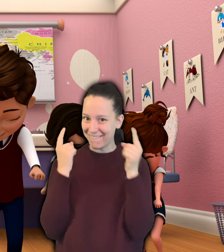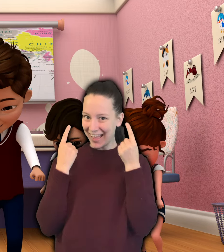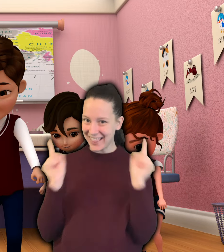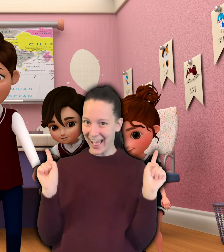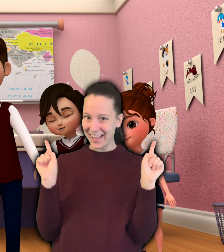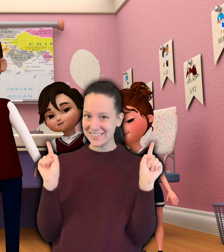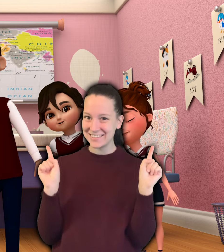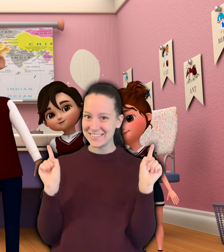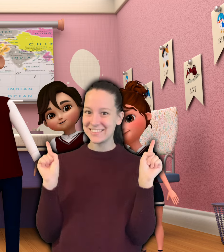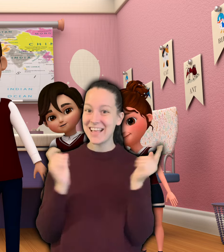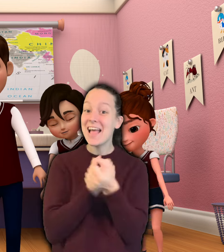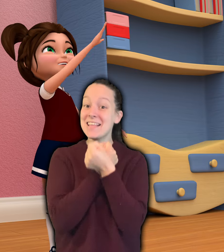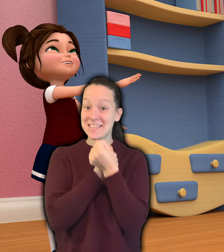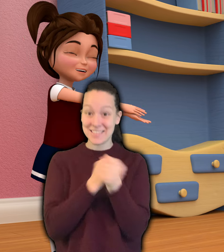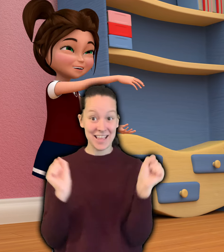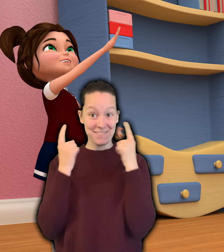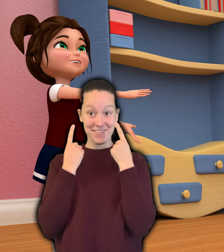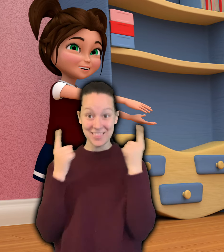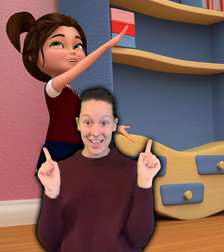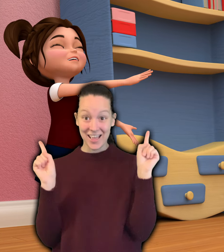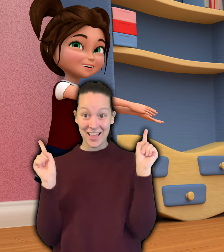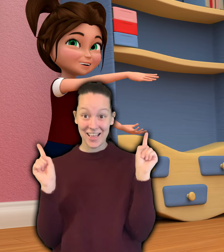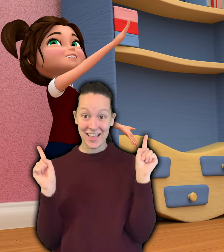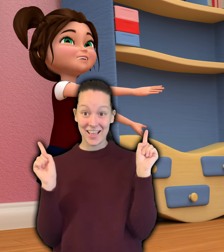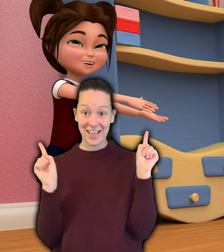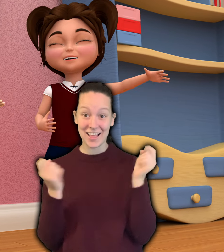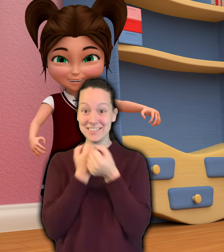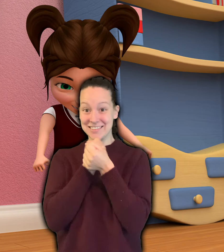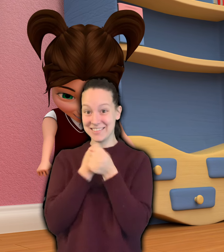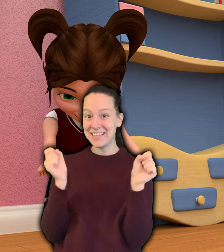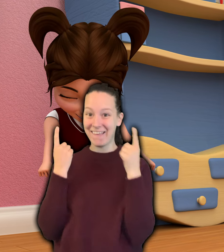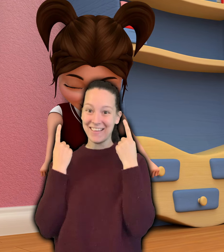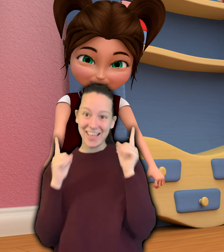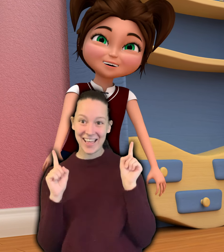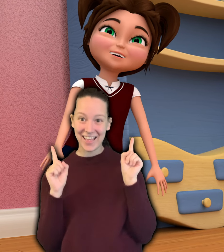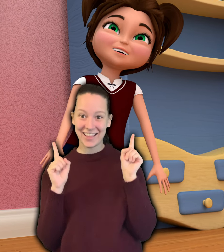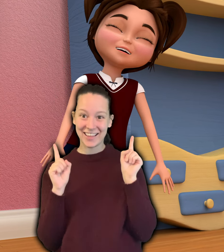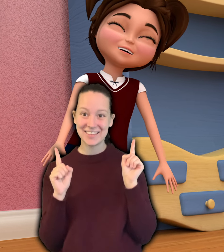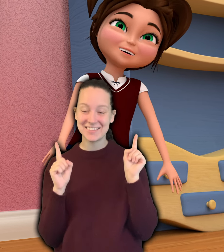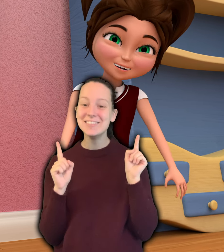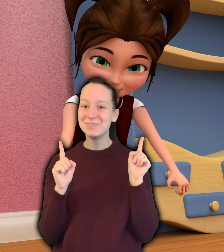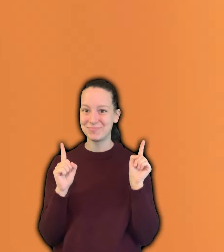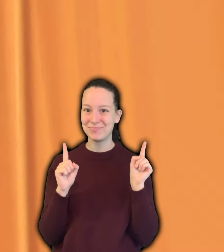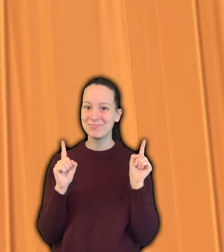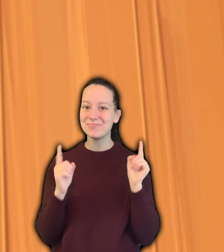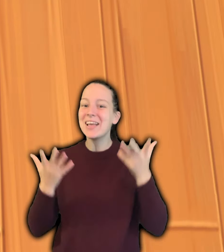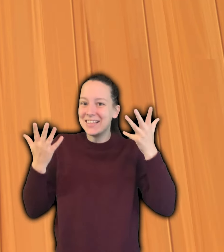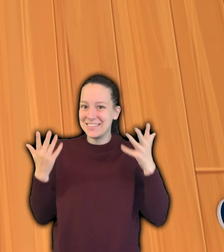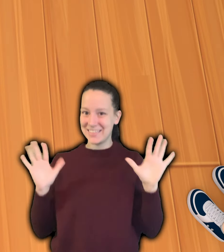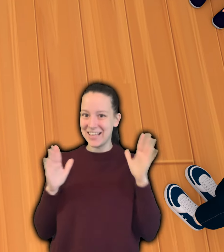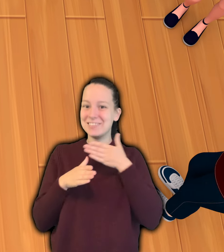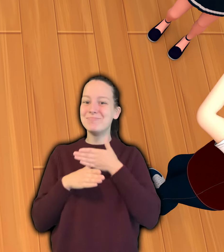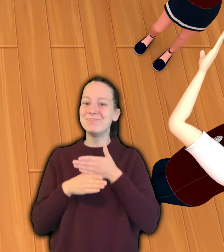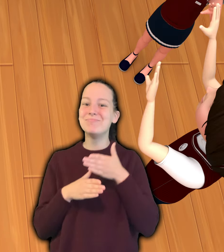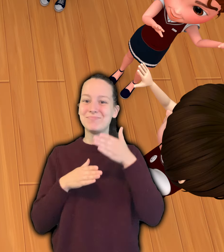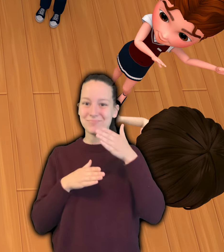安心たた今日も生きてる